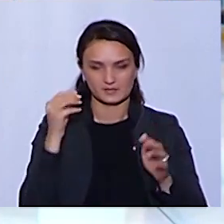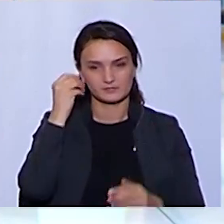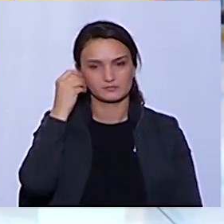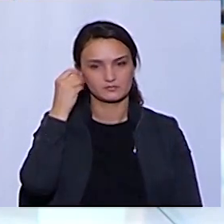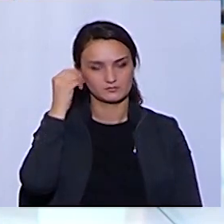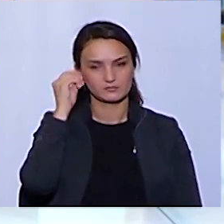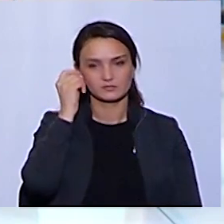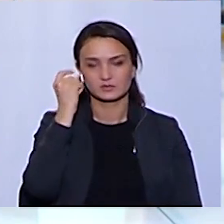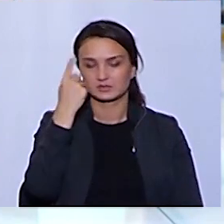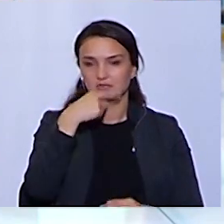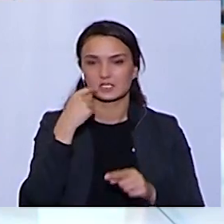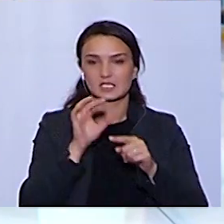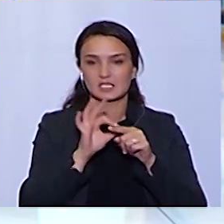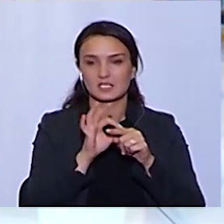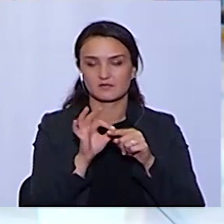უმეტესწილად სახის ნერვის ესეთი